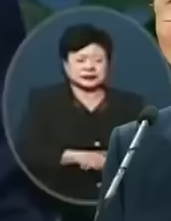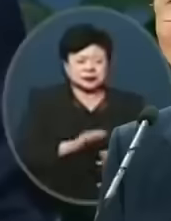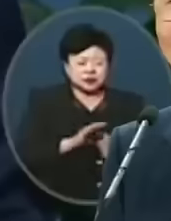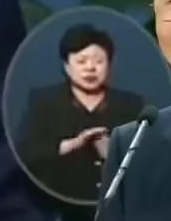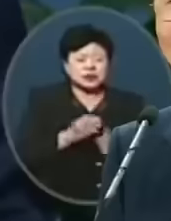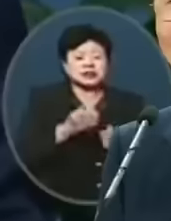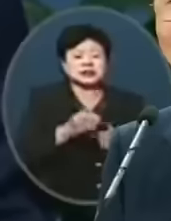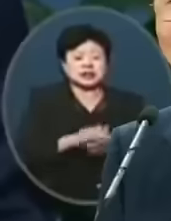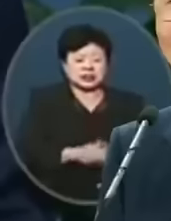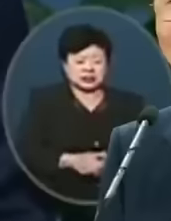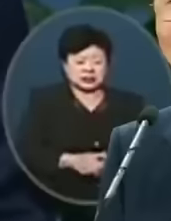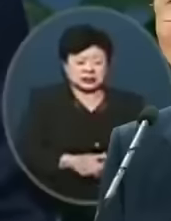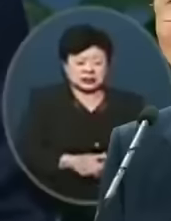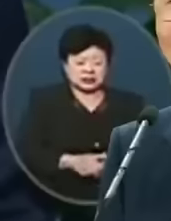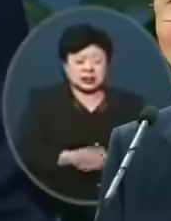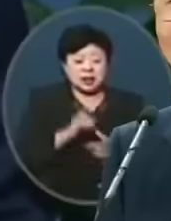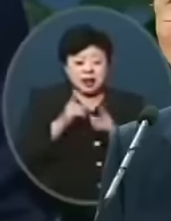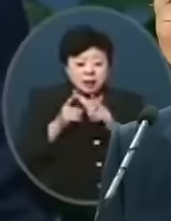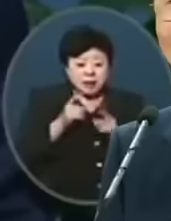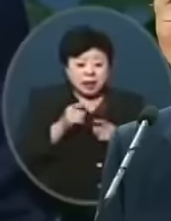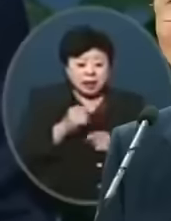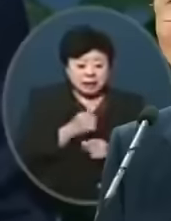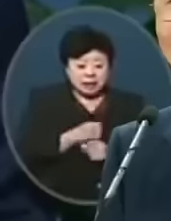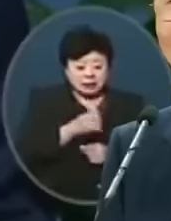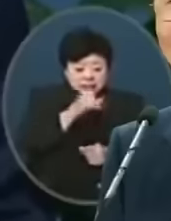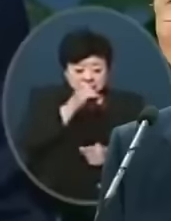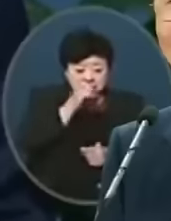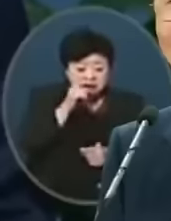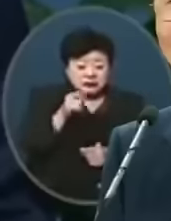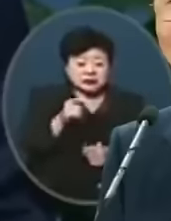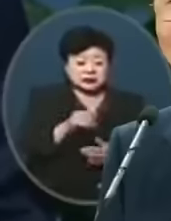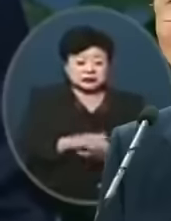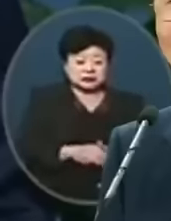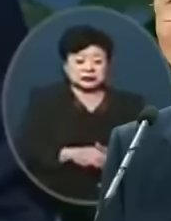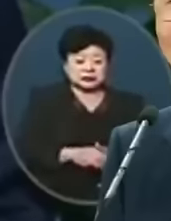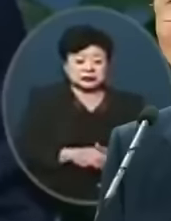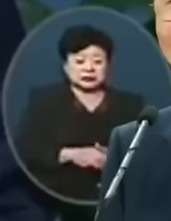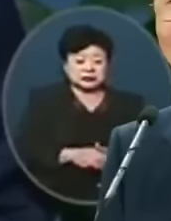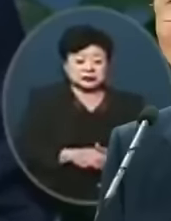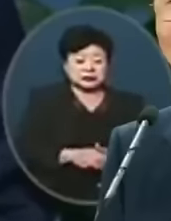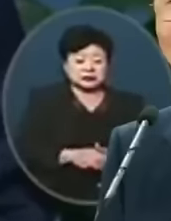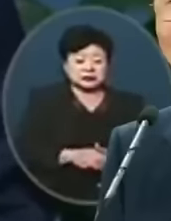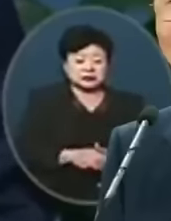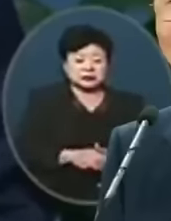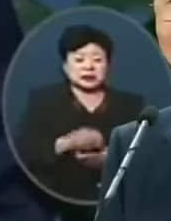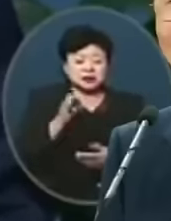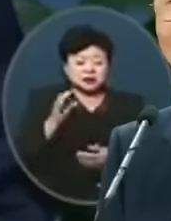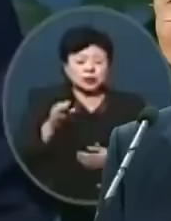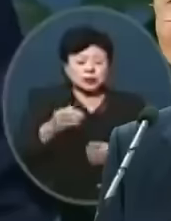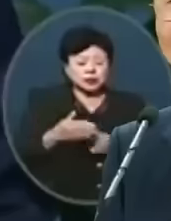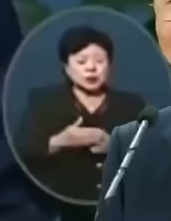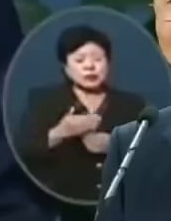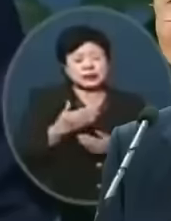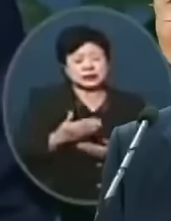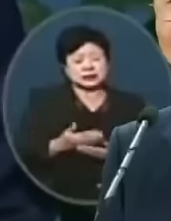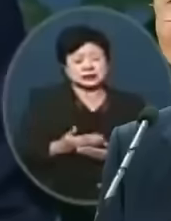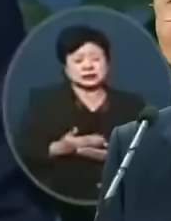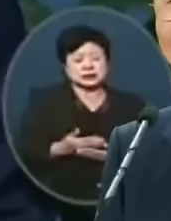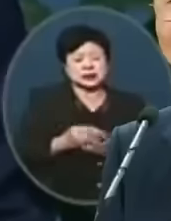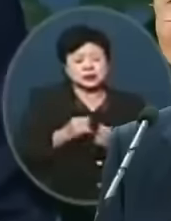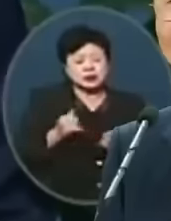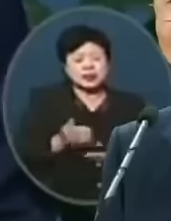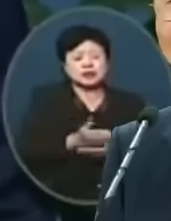도와줘야 된다 그 말을 많이 하는데 그들이 그 물질적인 도움을 받아서